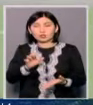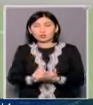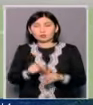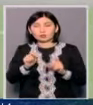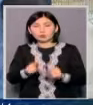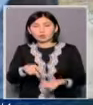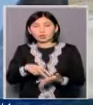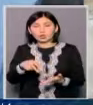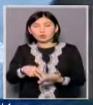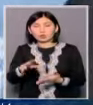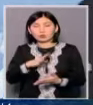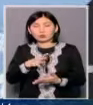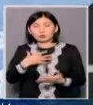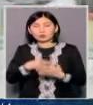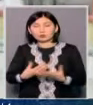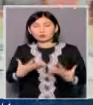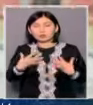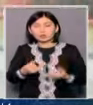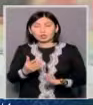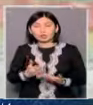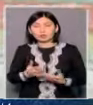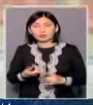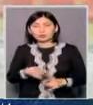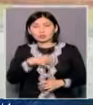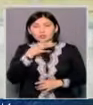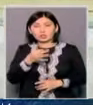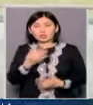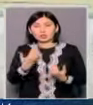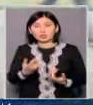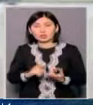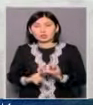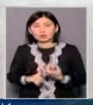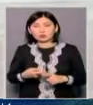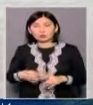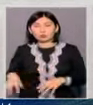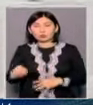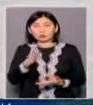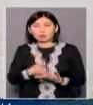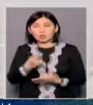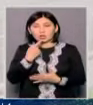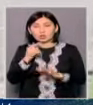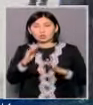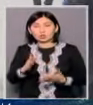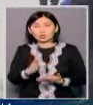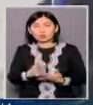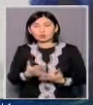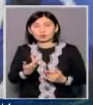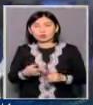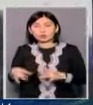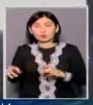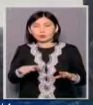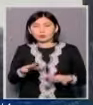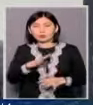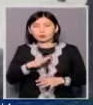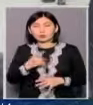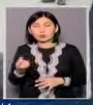бегом, прыжками, заботились о своем здоровье. Стоит отметить, что в связи с тем, что область находится в красной зоне, данное мероприятие